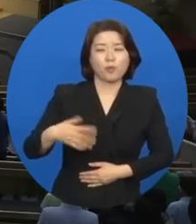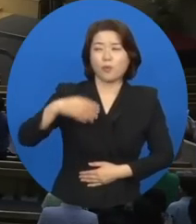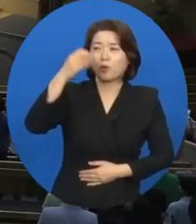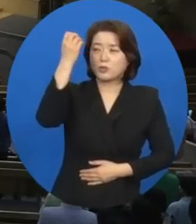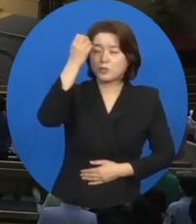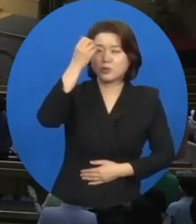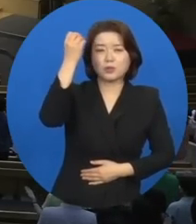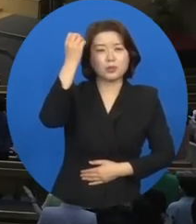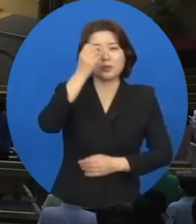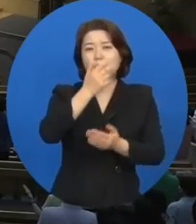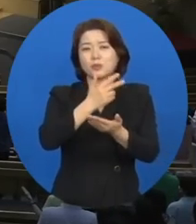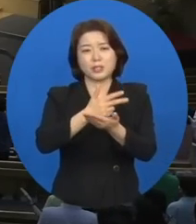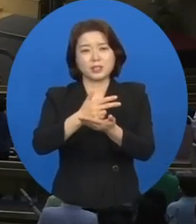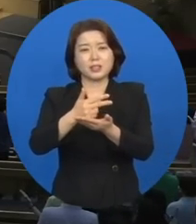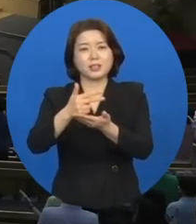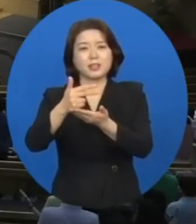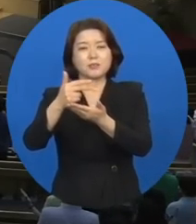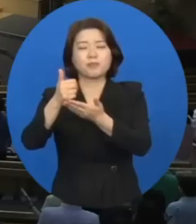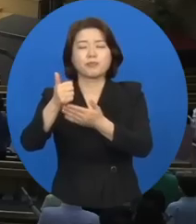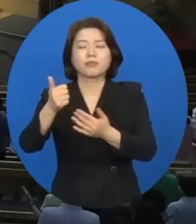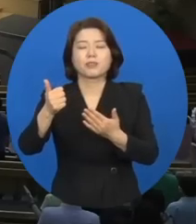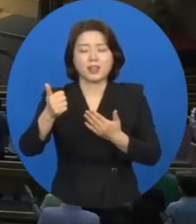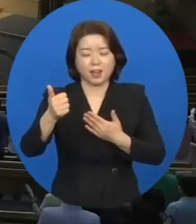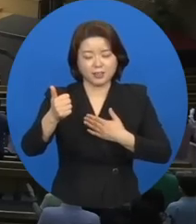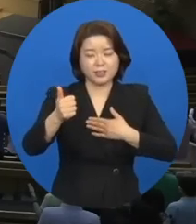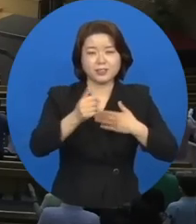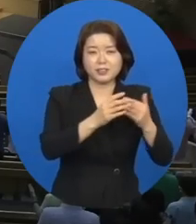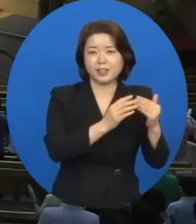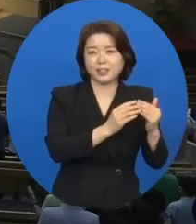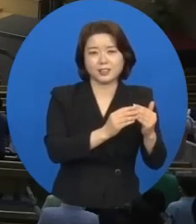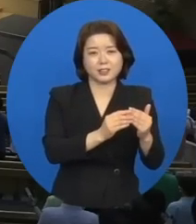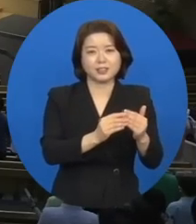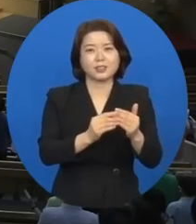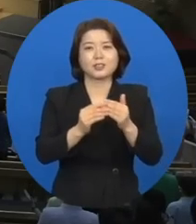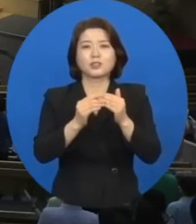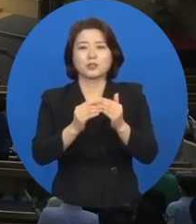오 주님 나를